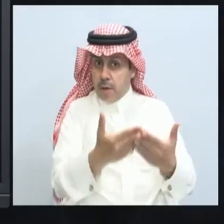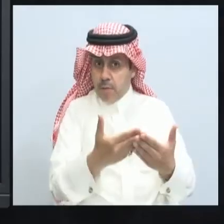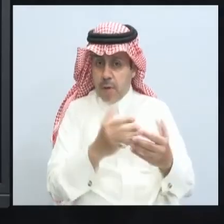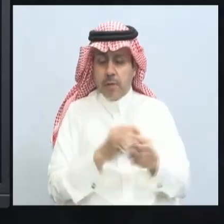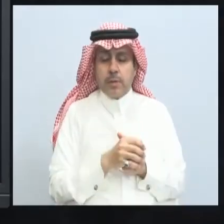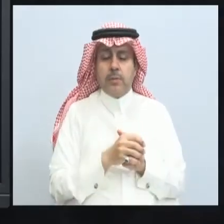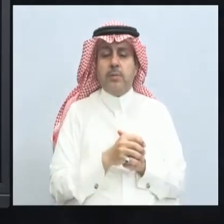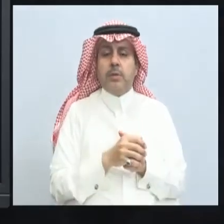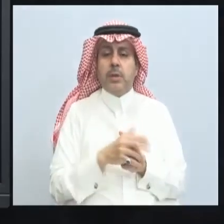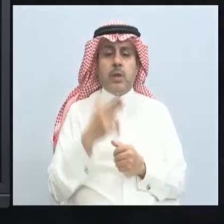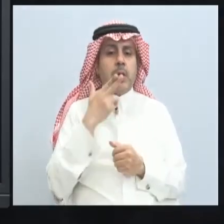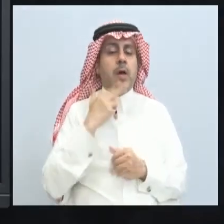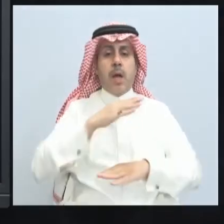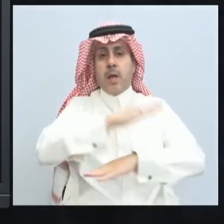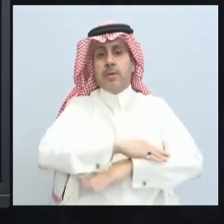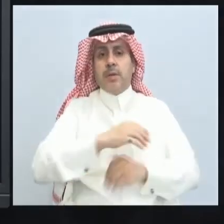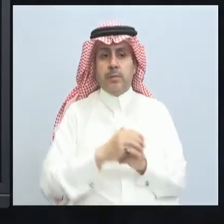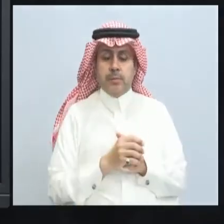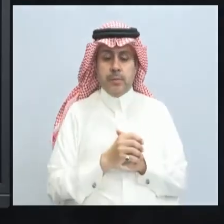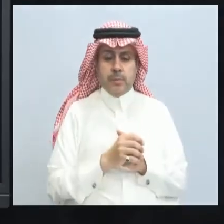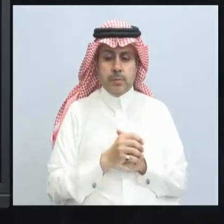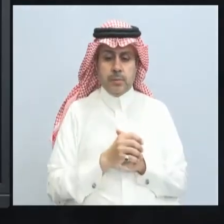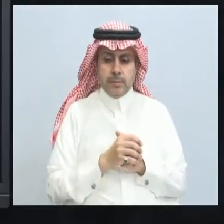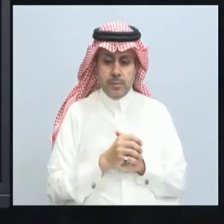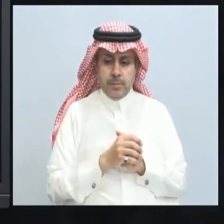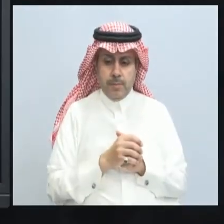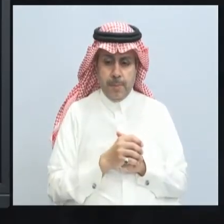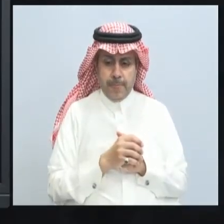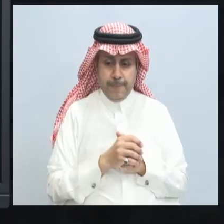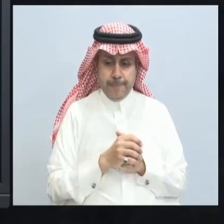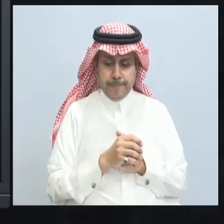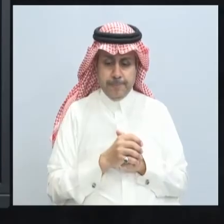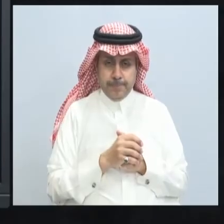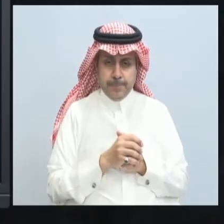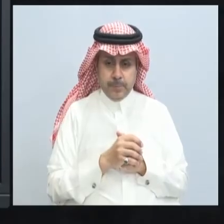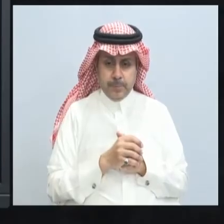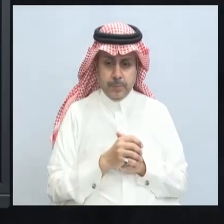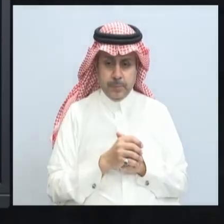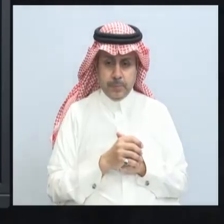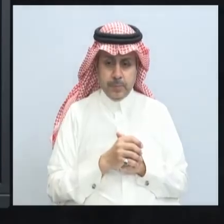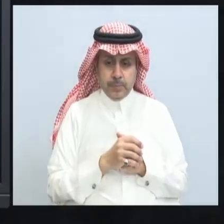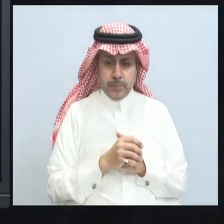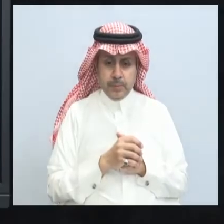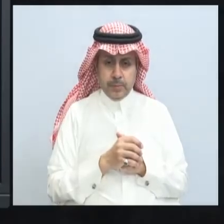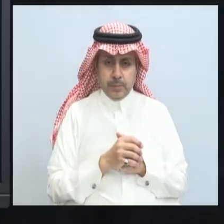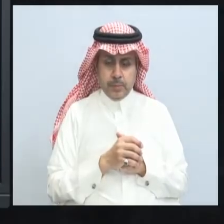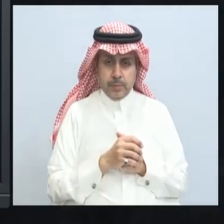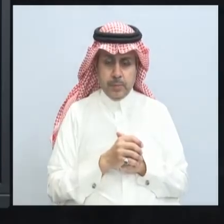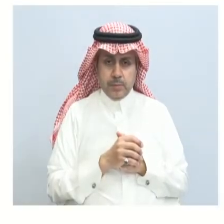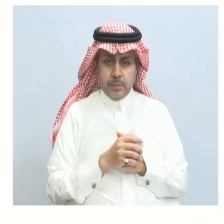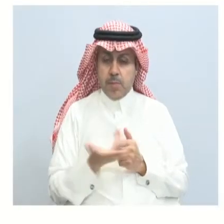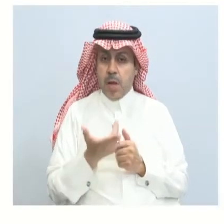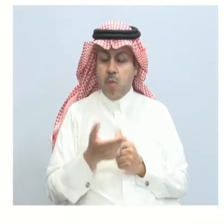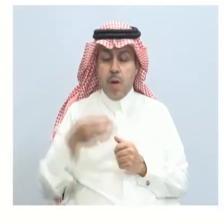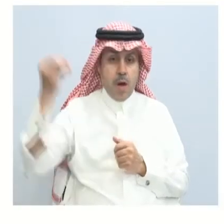وهديه لمن يكون في اخلاقه حسنه او من يحسن اخلاقه ما هي ما هو